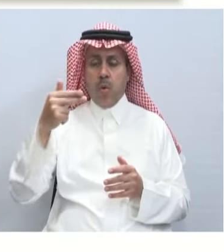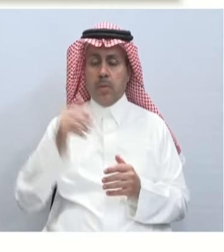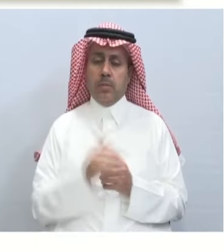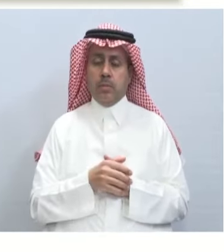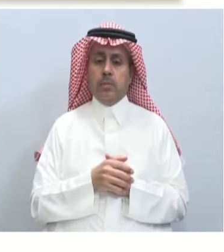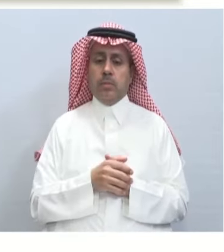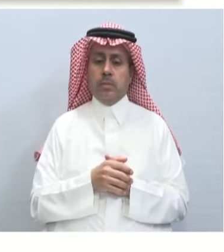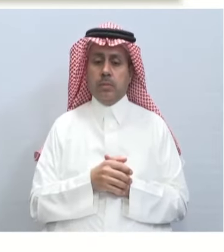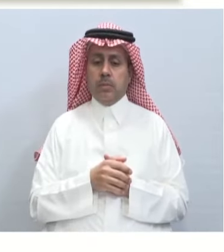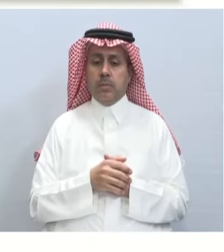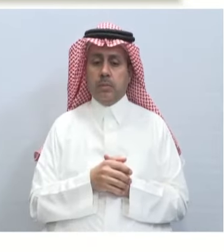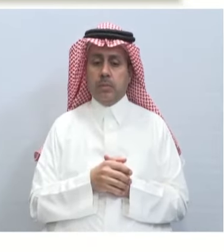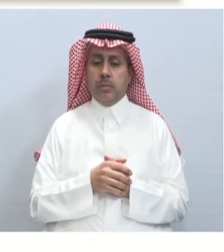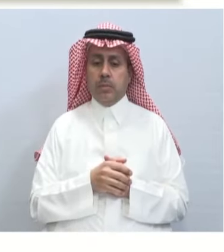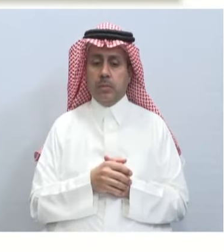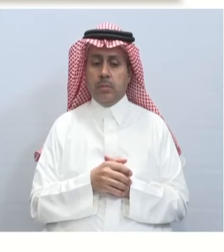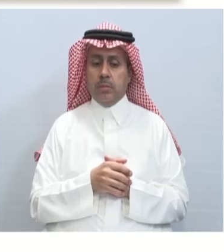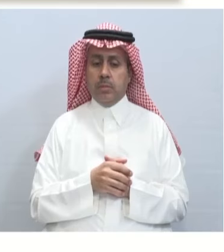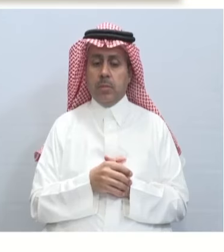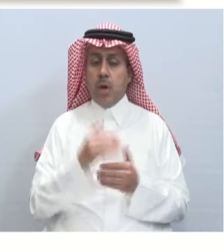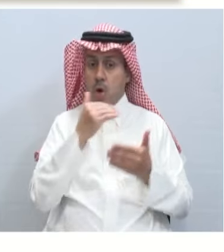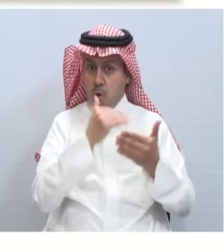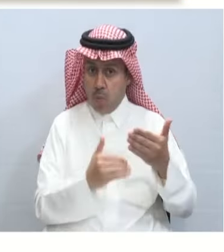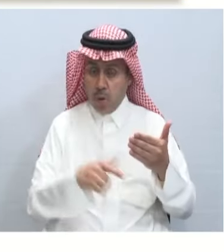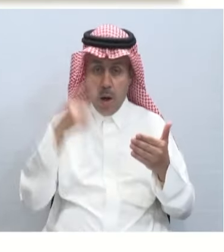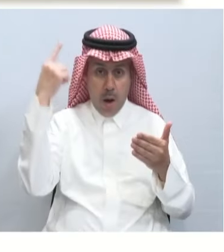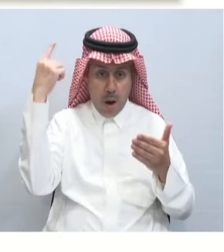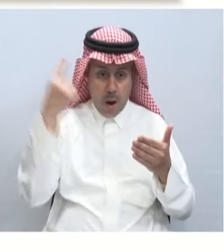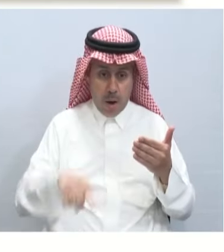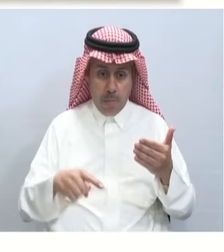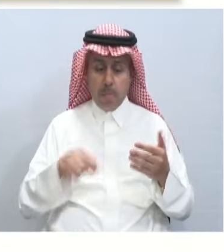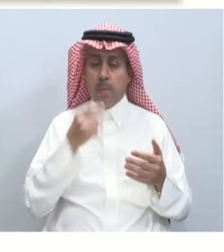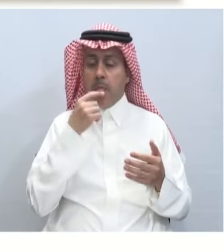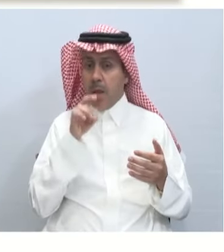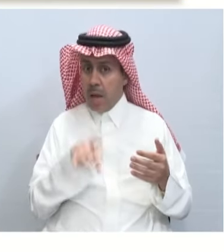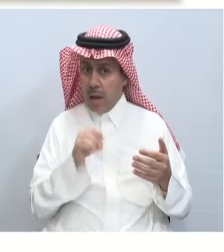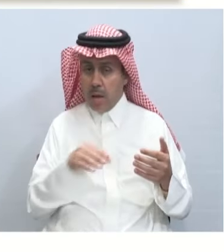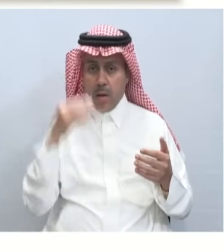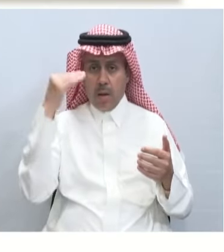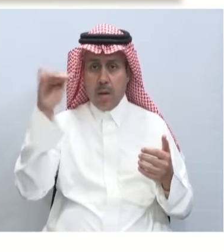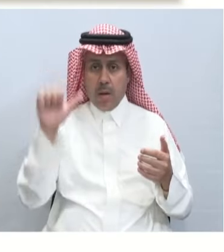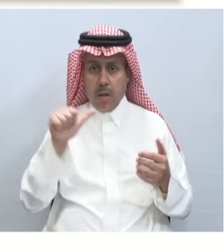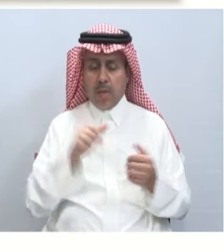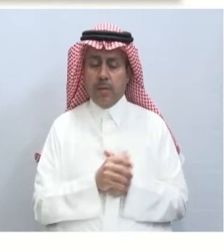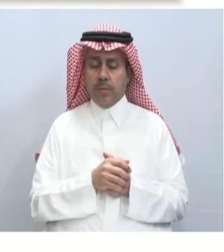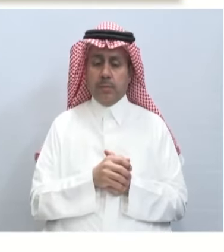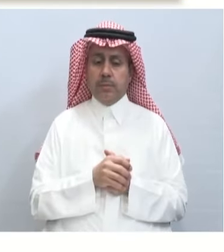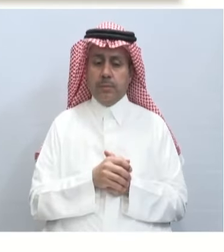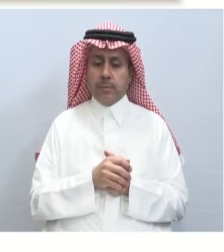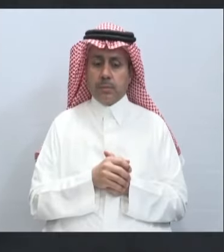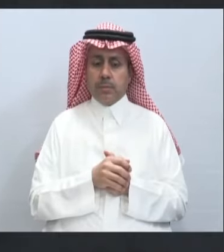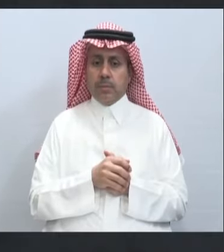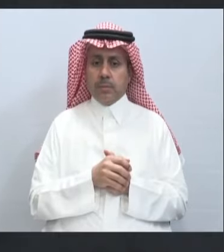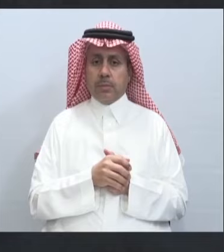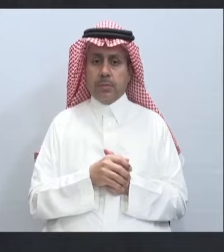وايضا ذكرنا الامور التي تحرم على الحائض